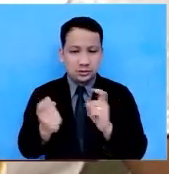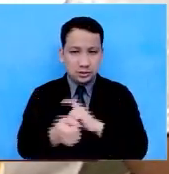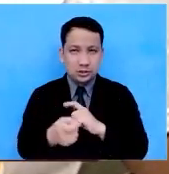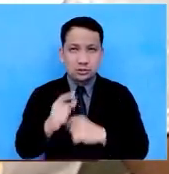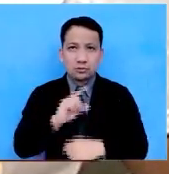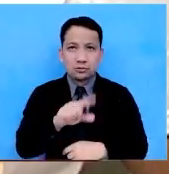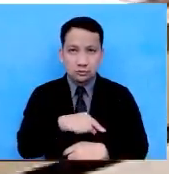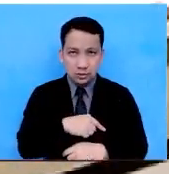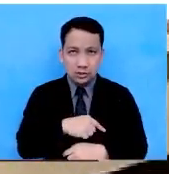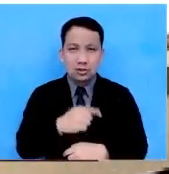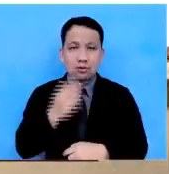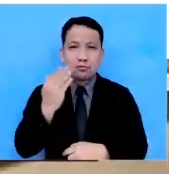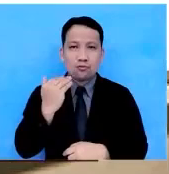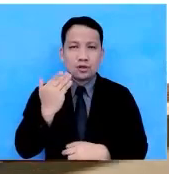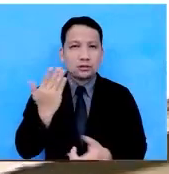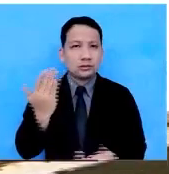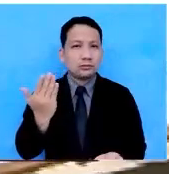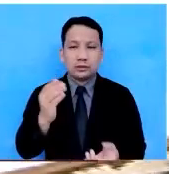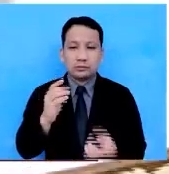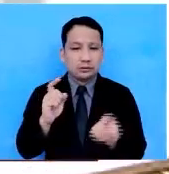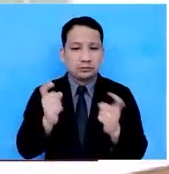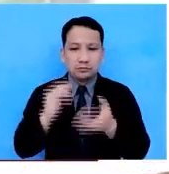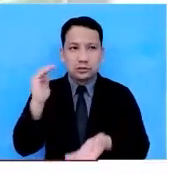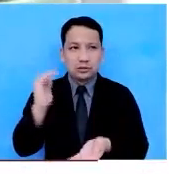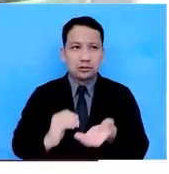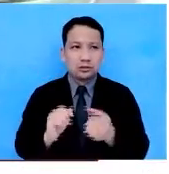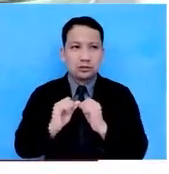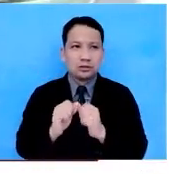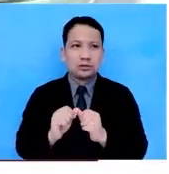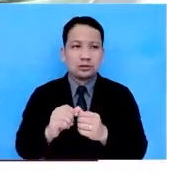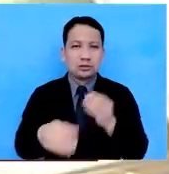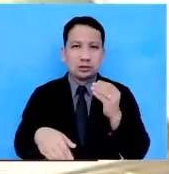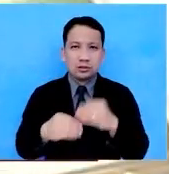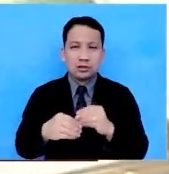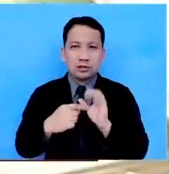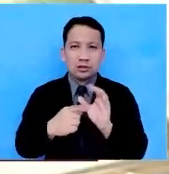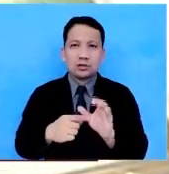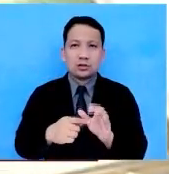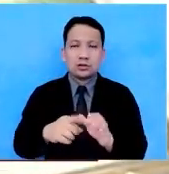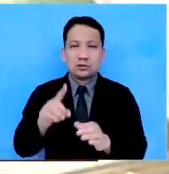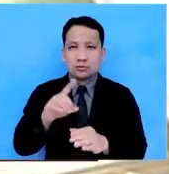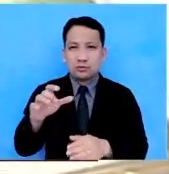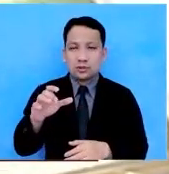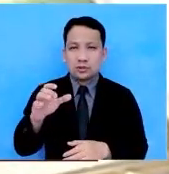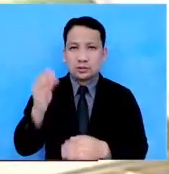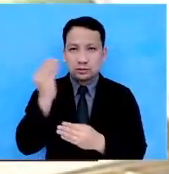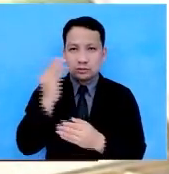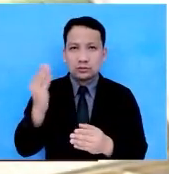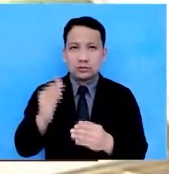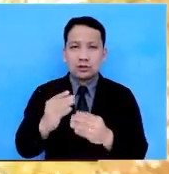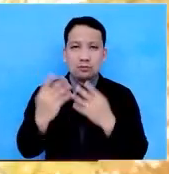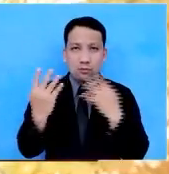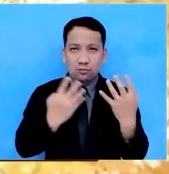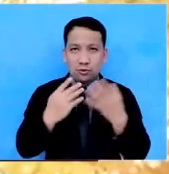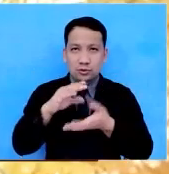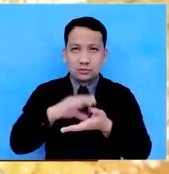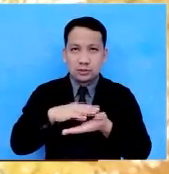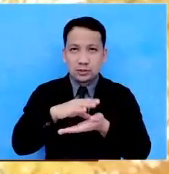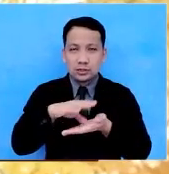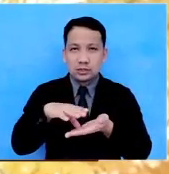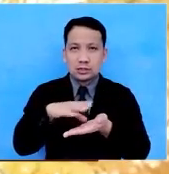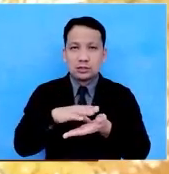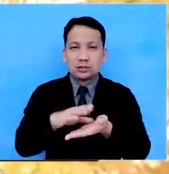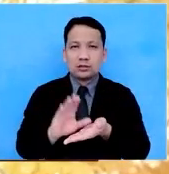kami masisira. Hanggang 100 piso raw ang dagdag sa bawat presyo ng birthday cake, maging ang kanilang sikat